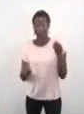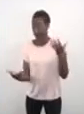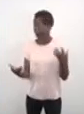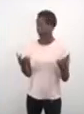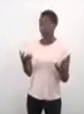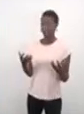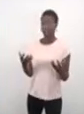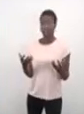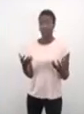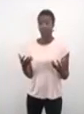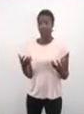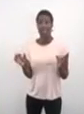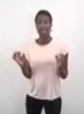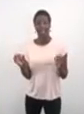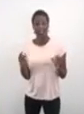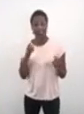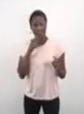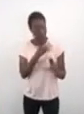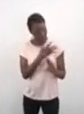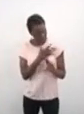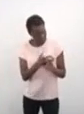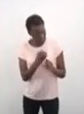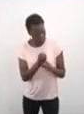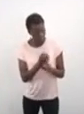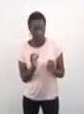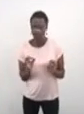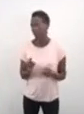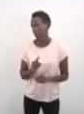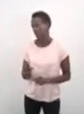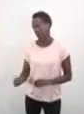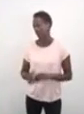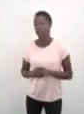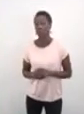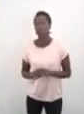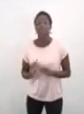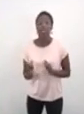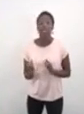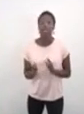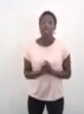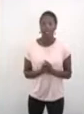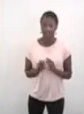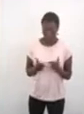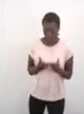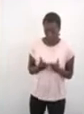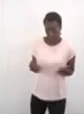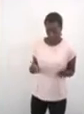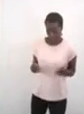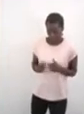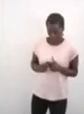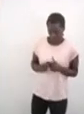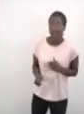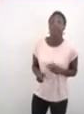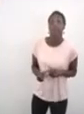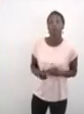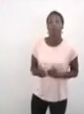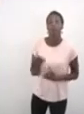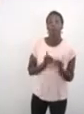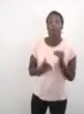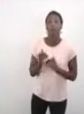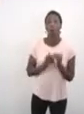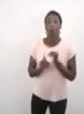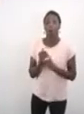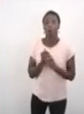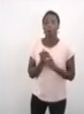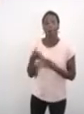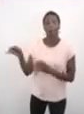travail n'existe pas. Et je crois avoir montré dans ce petit préambule et point d'étape de cette feuille de route que nous n'avons